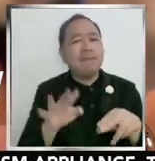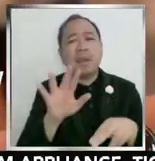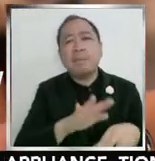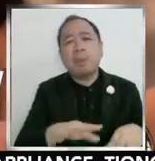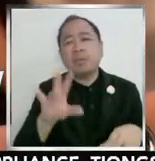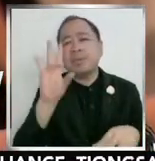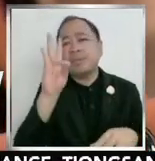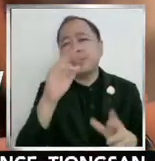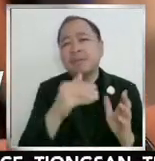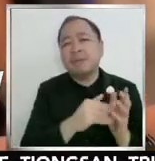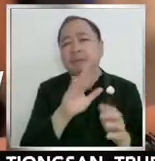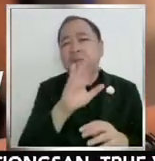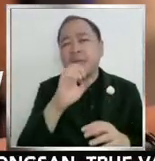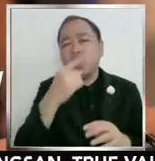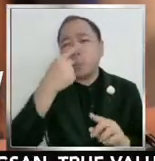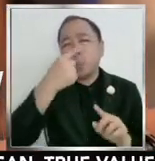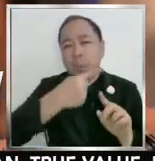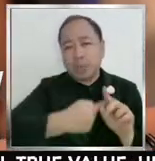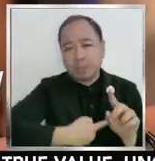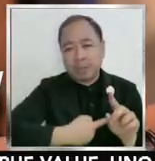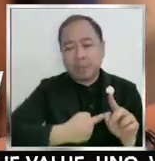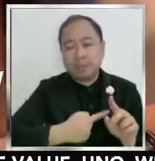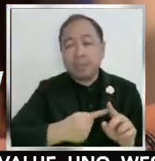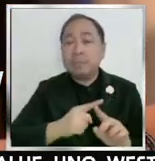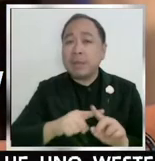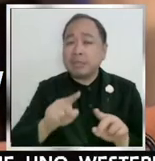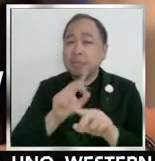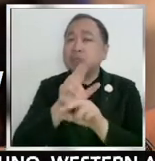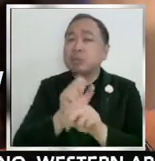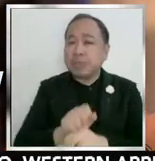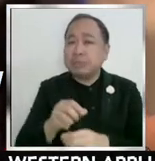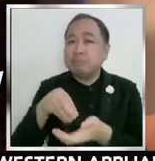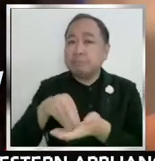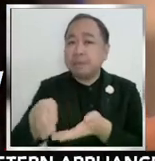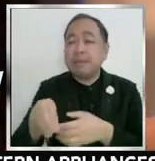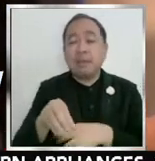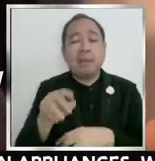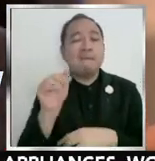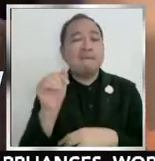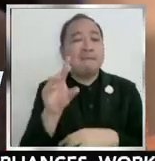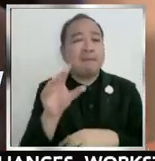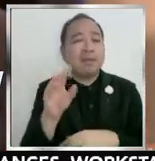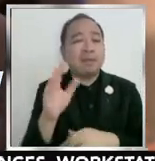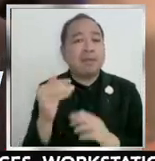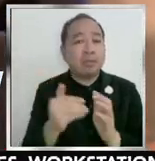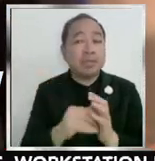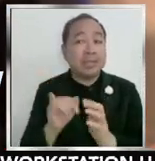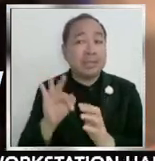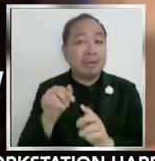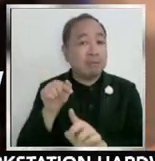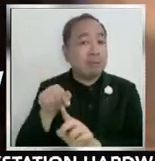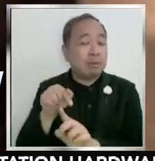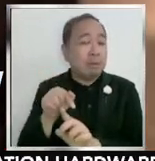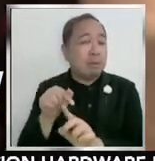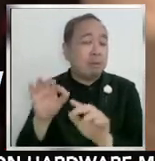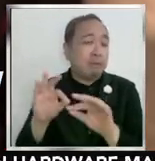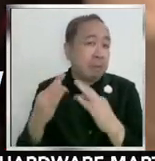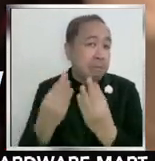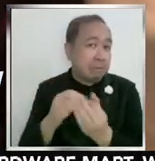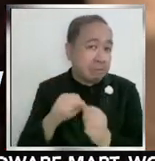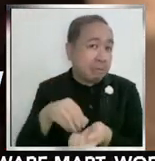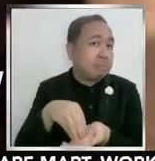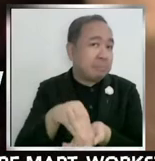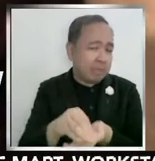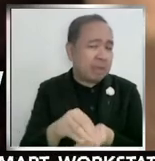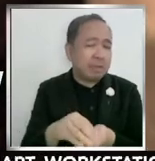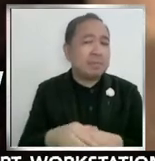month. Pero usually mga 15,000 a month yan. Kung kaya nung pasyente o nung pamilya magbayad. Does it include the